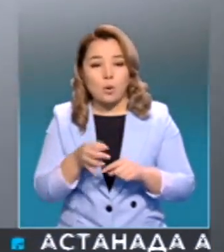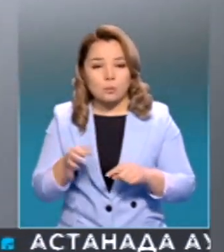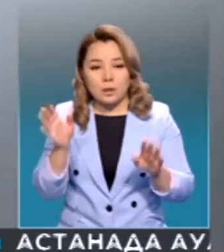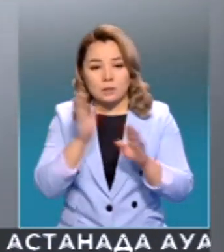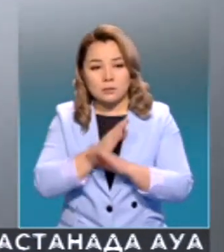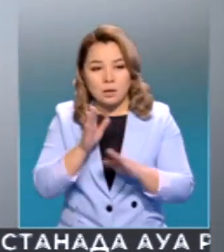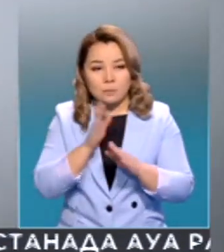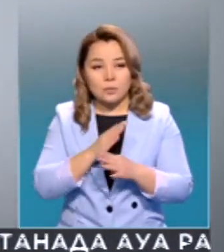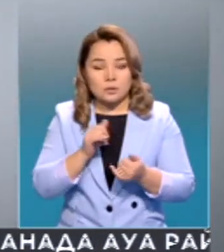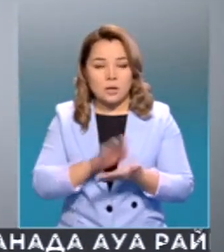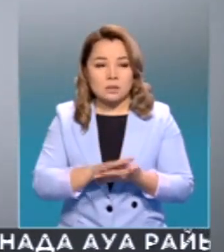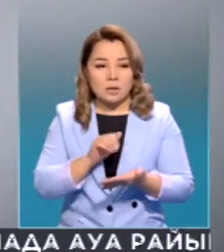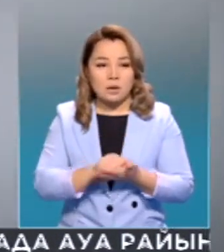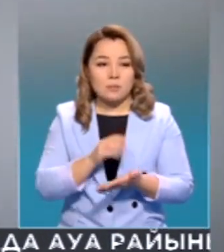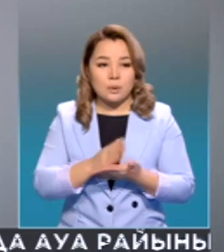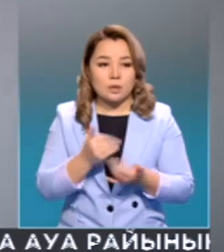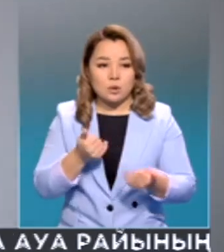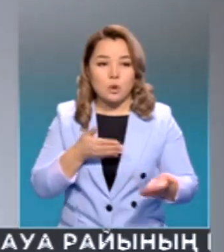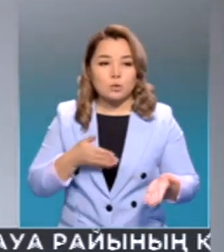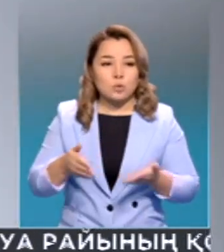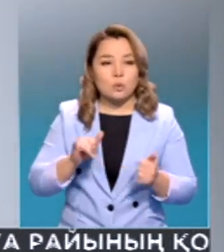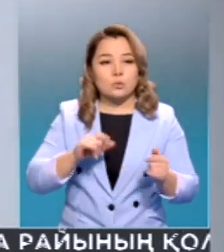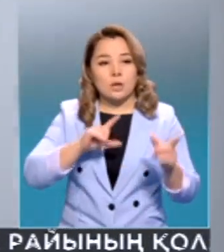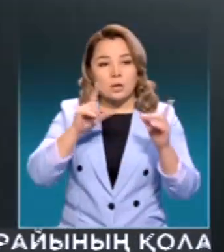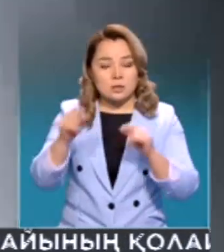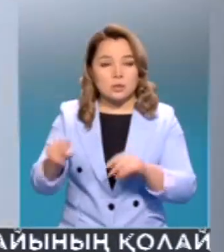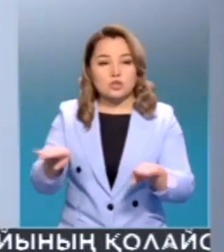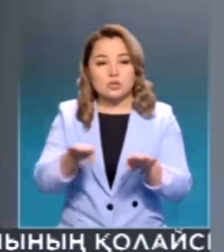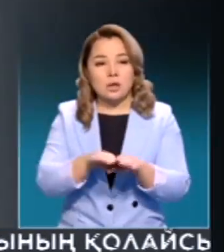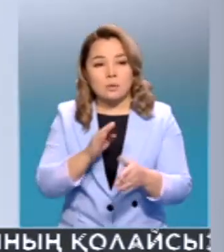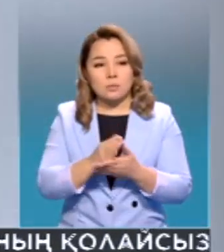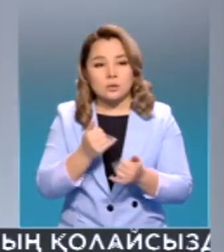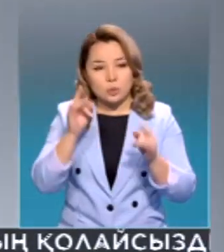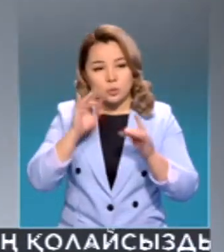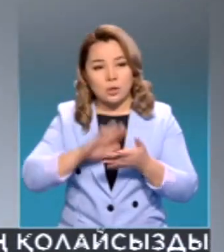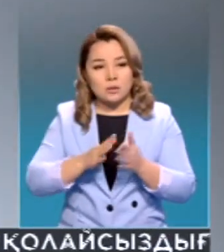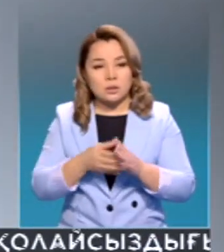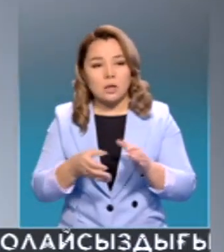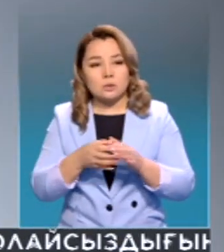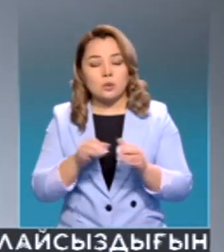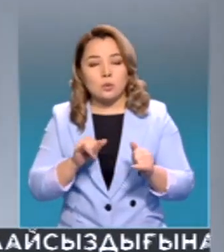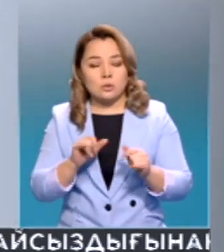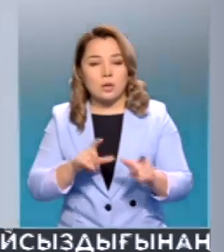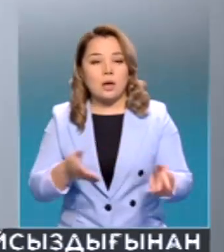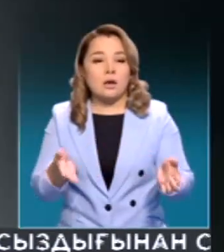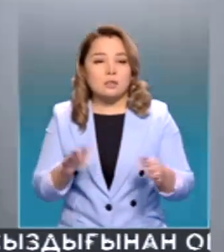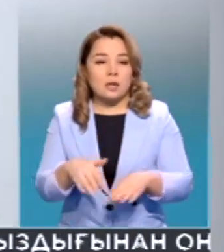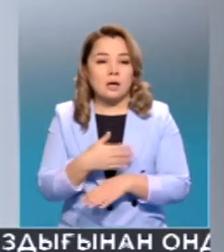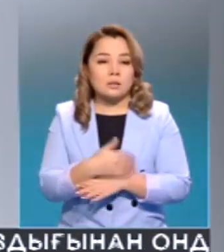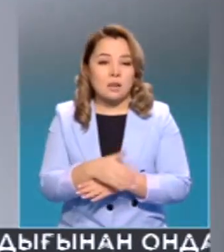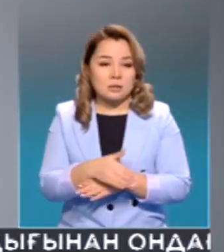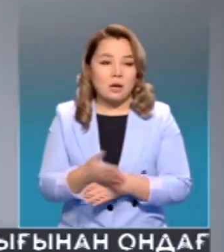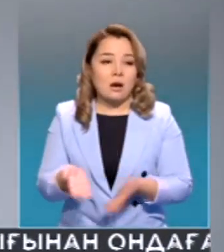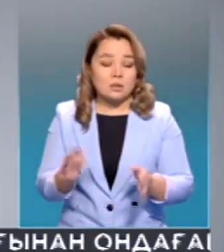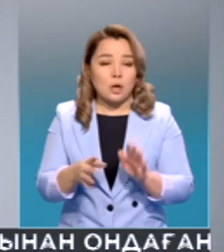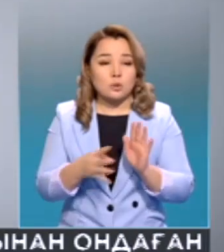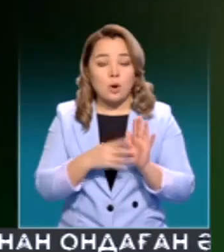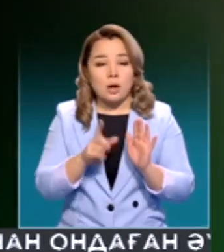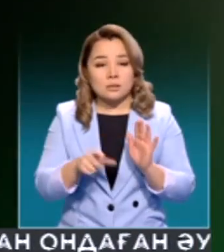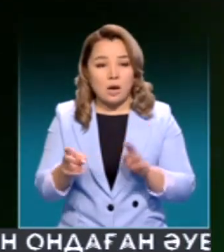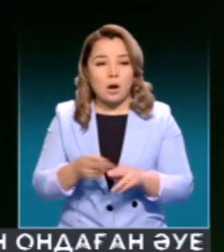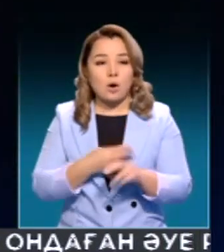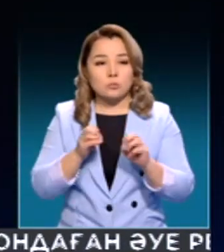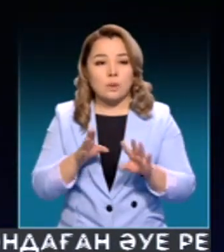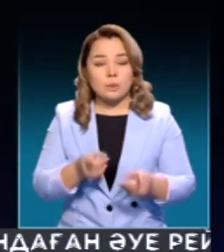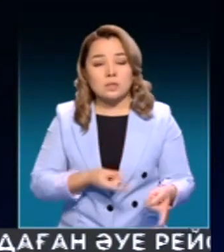райы бұзылып барлық бағыттағы жолдар жабылған. Төтенше жағдай қызметкерлері жолаушылап шығып далада қалған 9 адамды қауіпсіз жерге